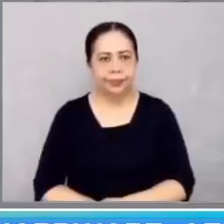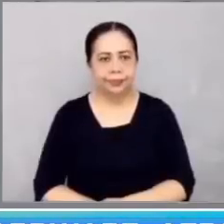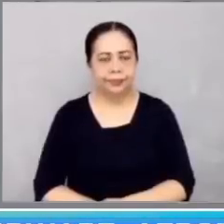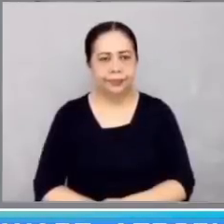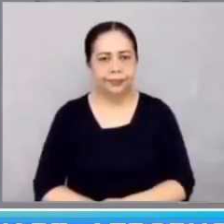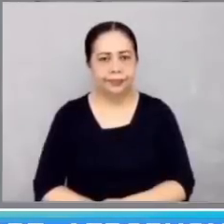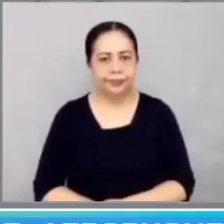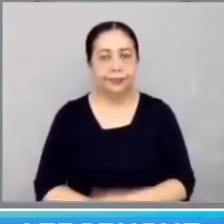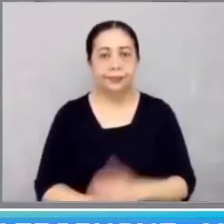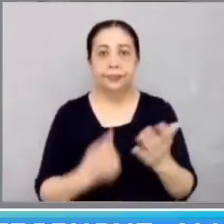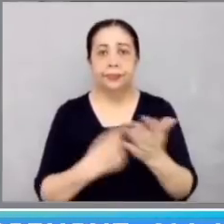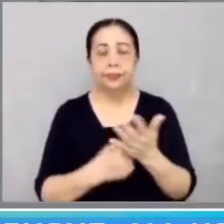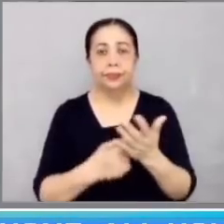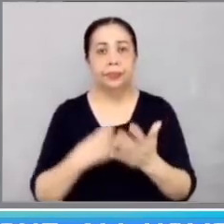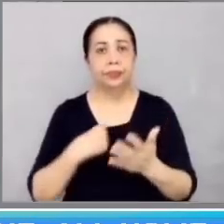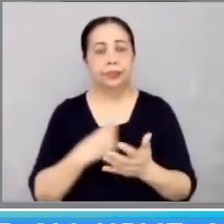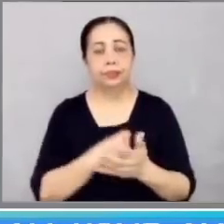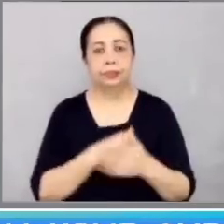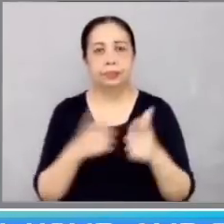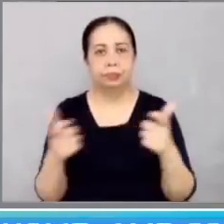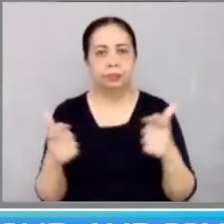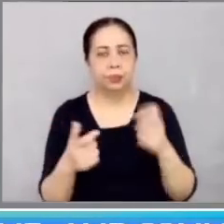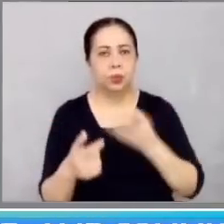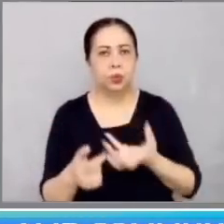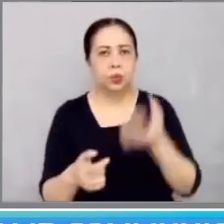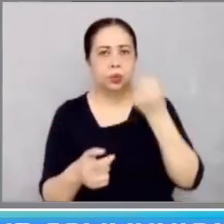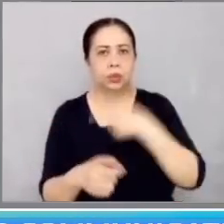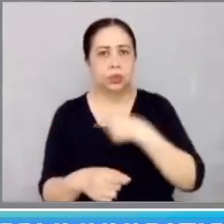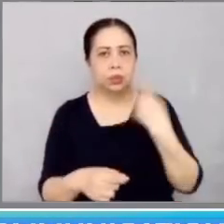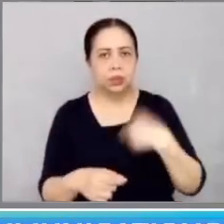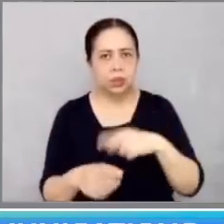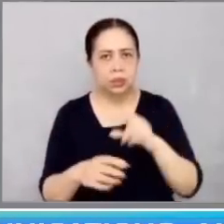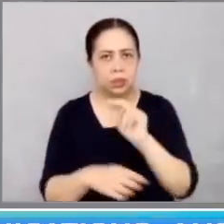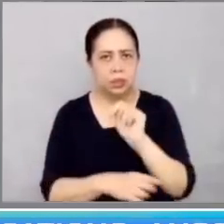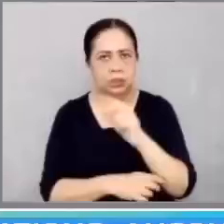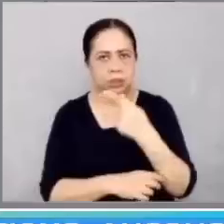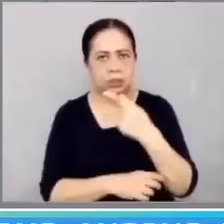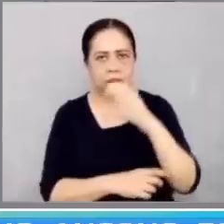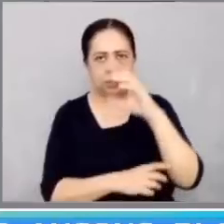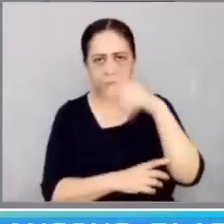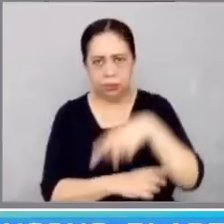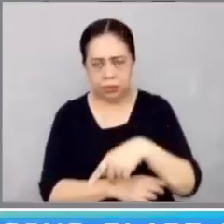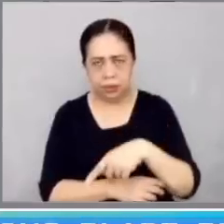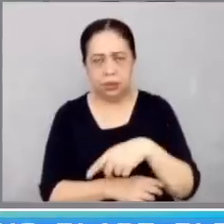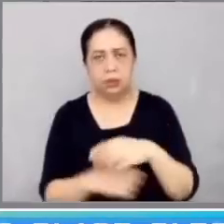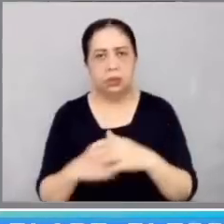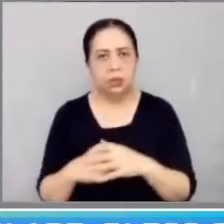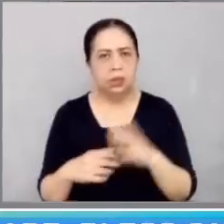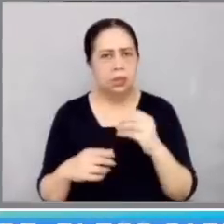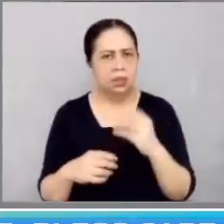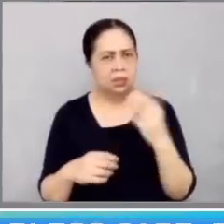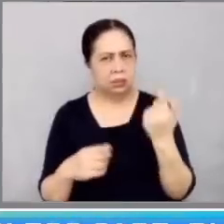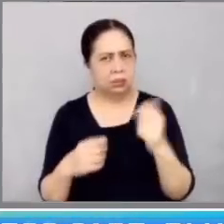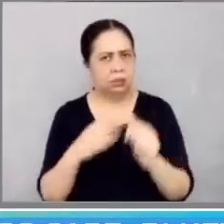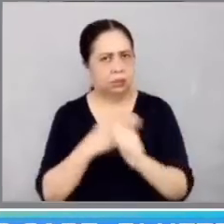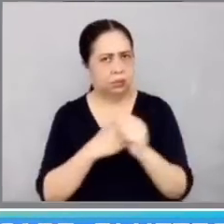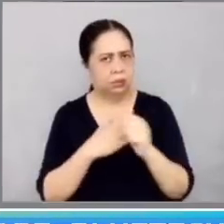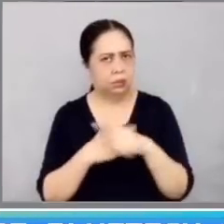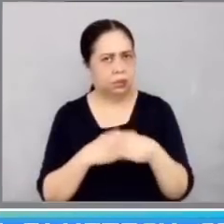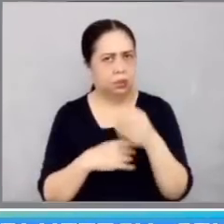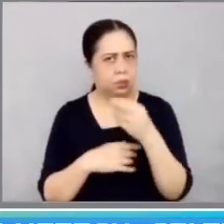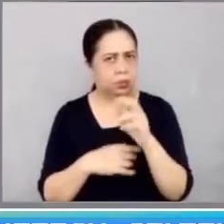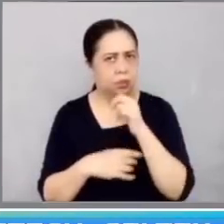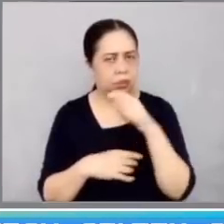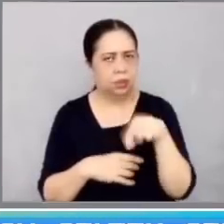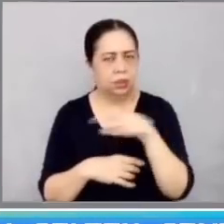Tinalakay sa Senado ang malaking pag-aari ng China sa National Grid Corporation of the Philippines at kung banta ba ito o hindi sa ating